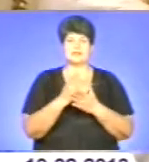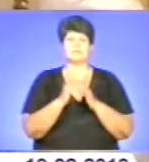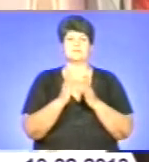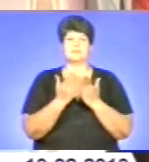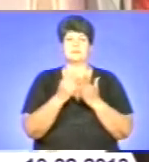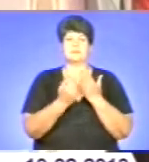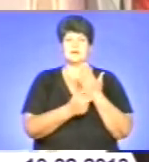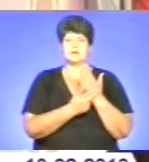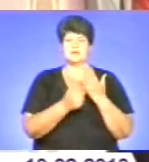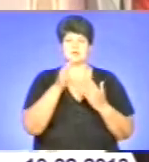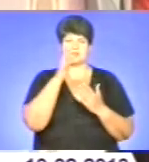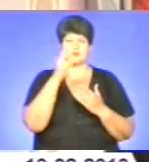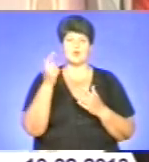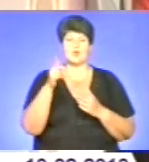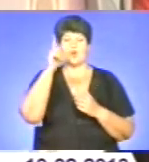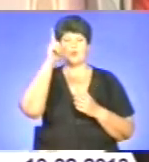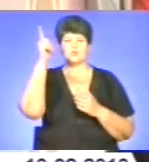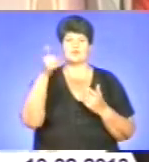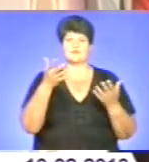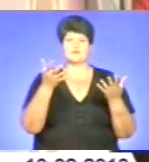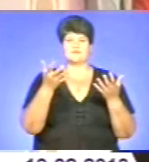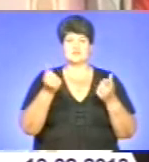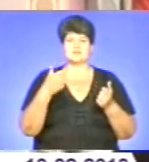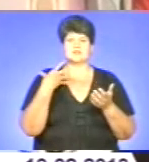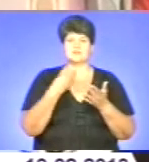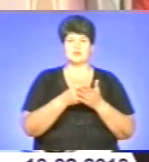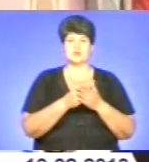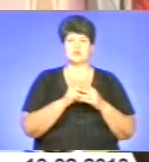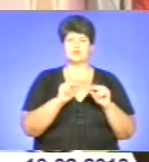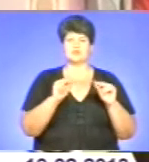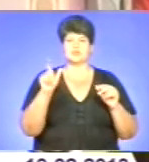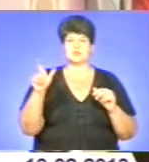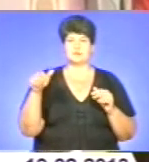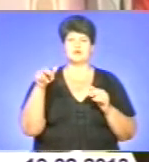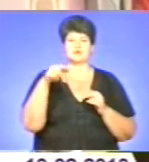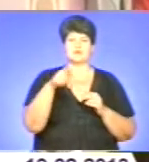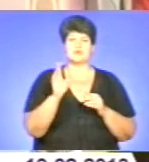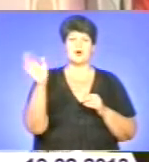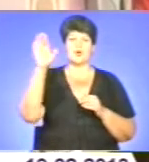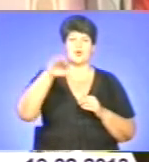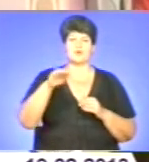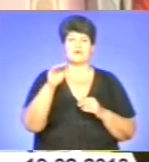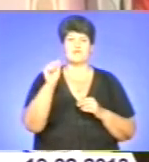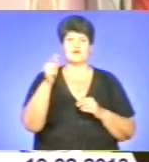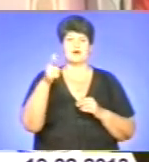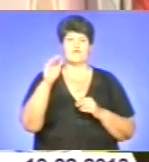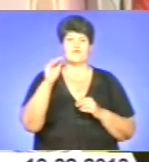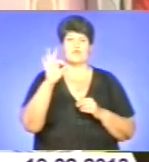часів Господь взявши своїх учеників пішов на гору Фавор щоби